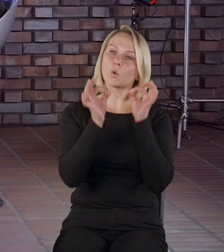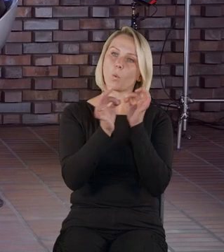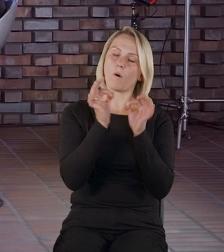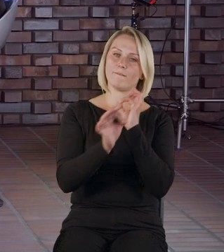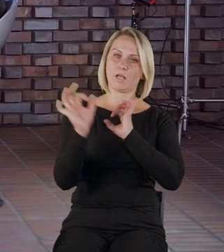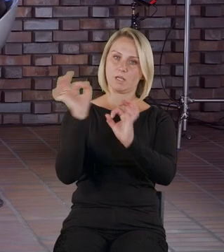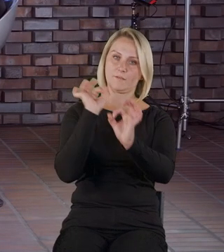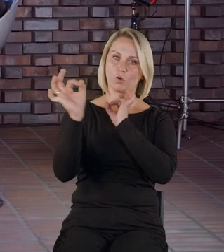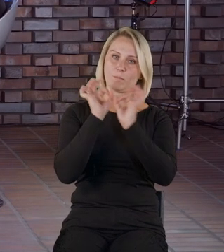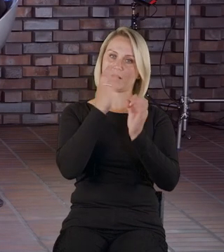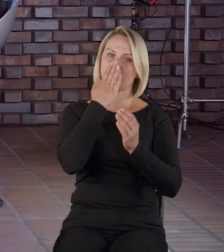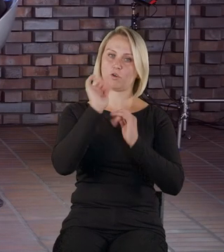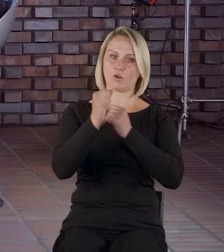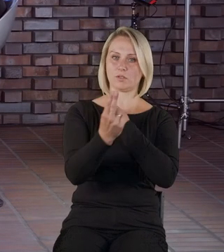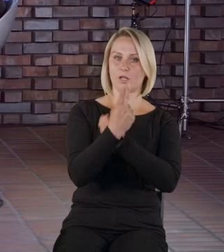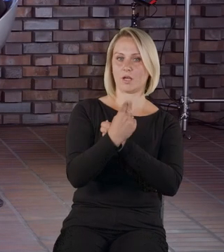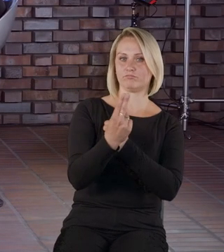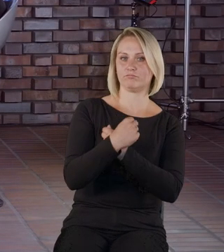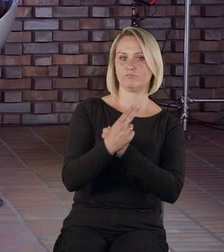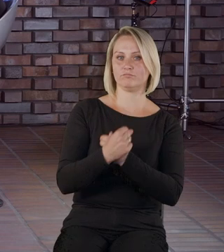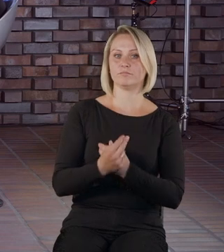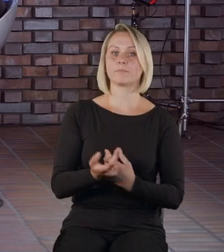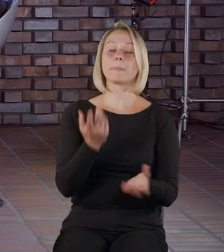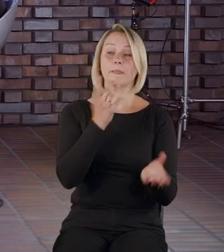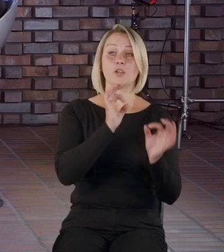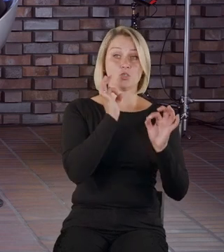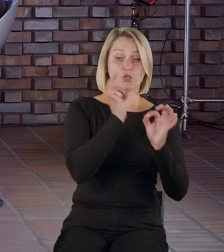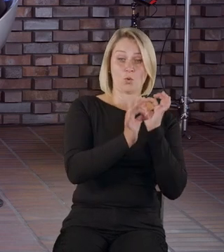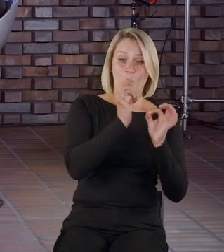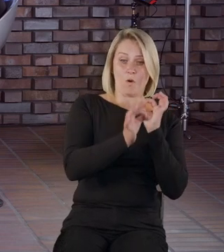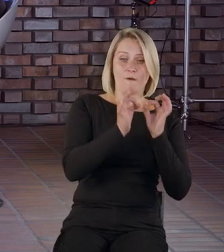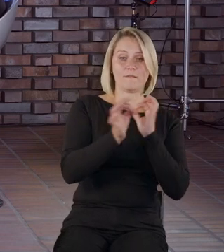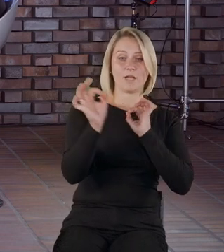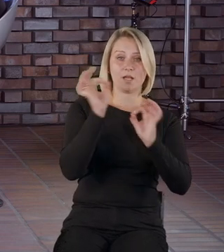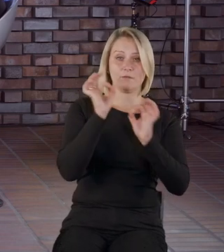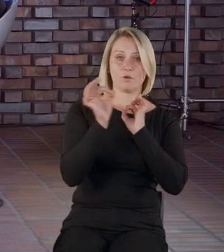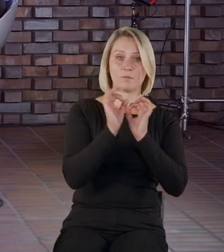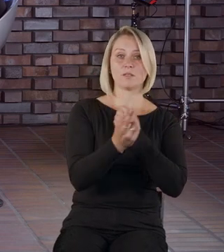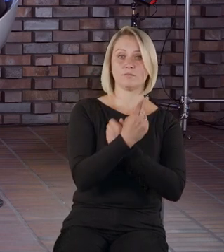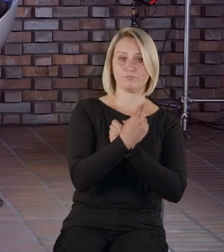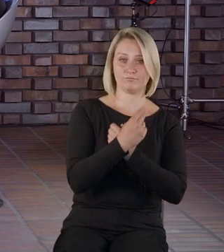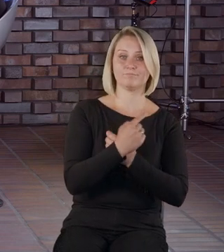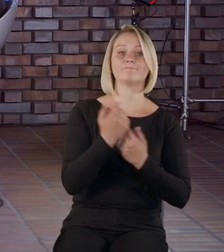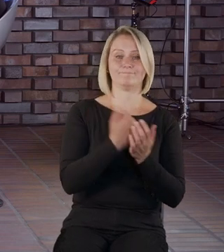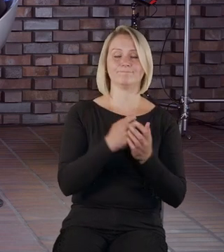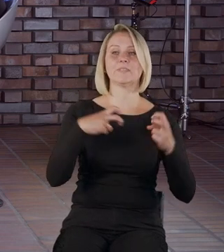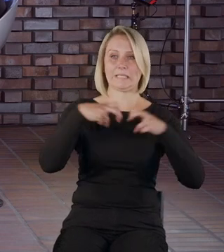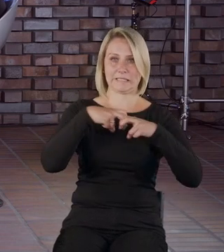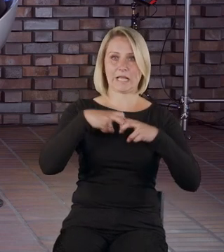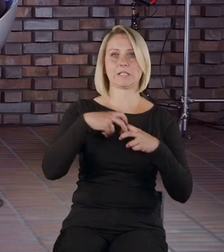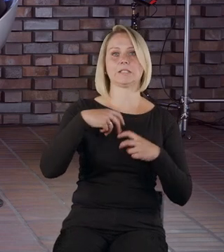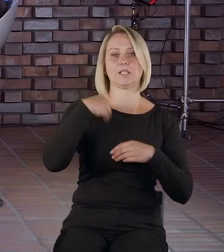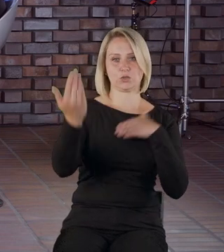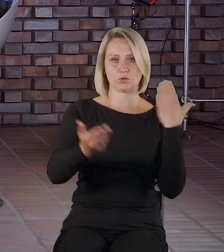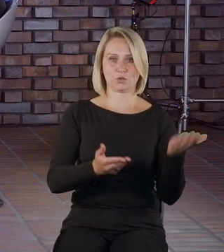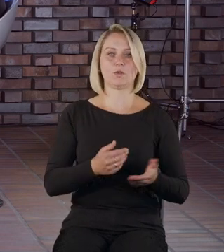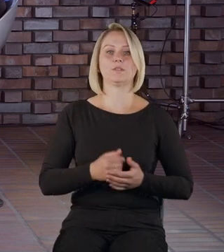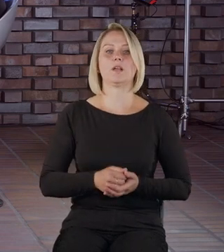informacje dotyczące rekrutacji? Szczegółowe informacje dotyczące rekrutacji znajdują się oczywiście na stronie, naszej